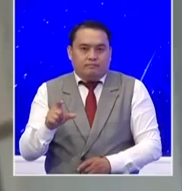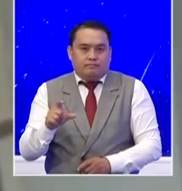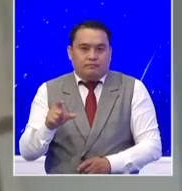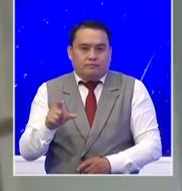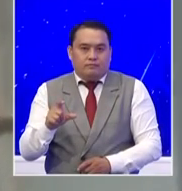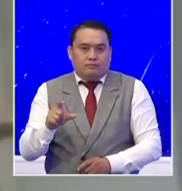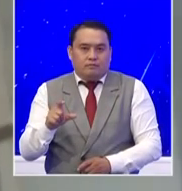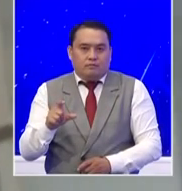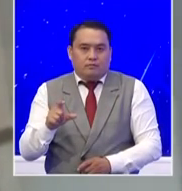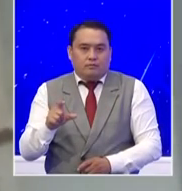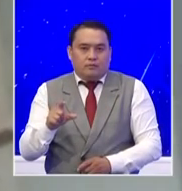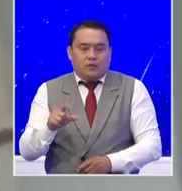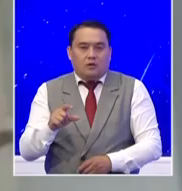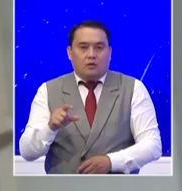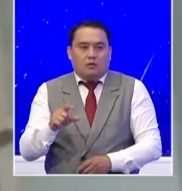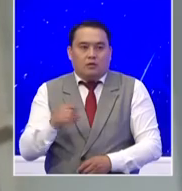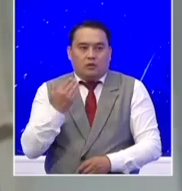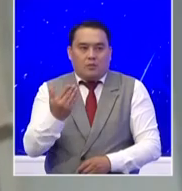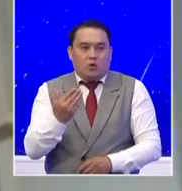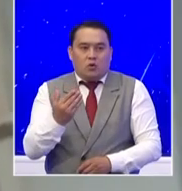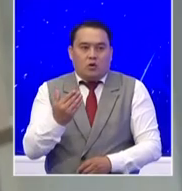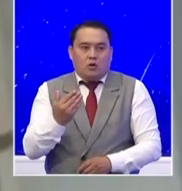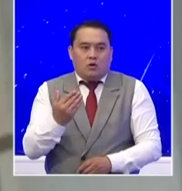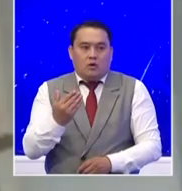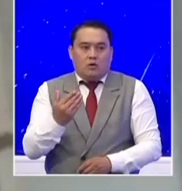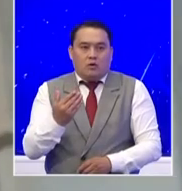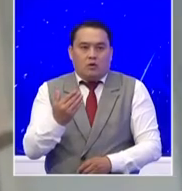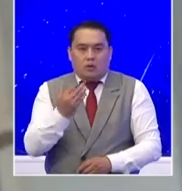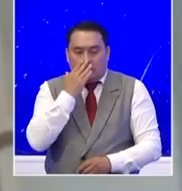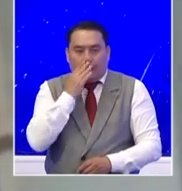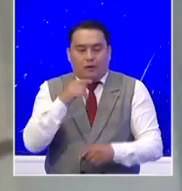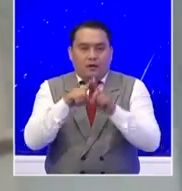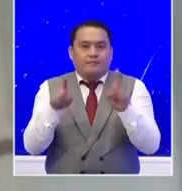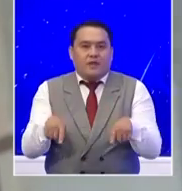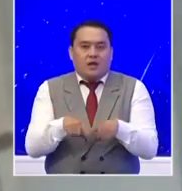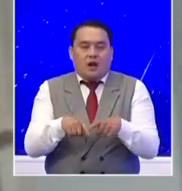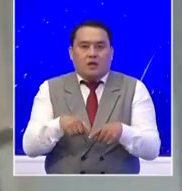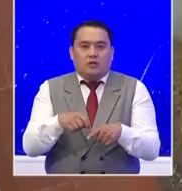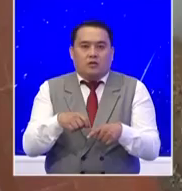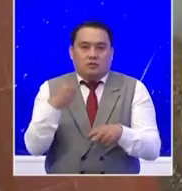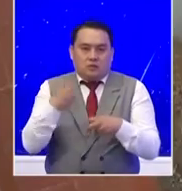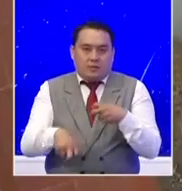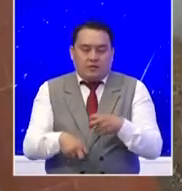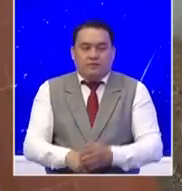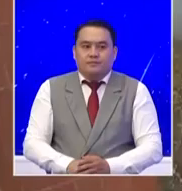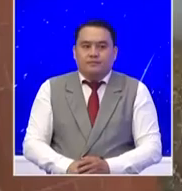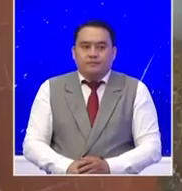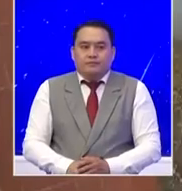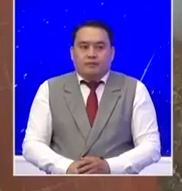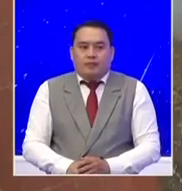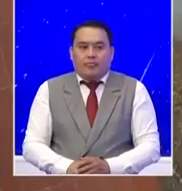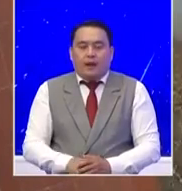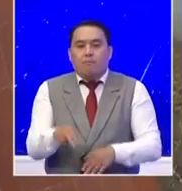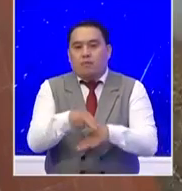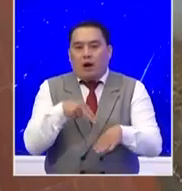С лифта вытащил, занес домой, там ему по экрану ударил один раз ногой, экран упал. Весь путь злоумышленника